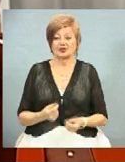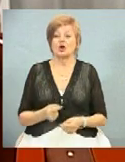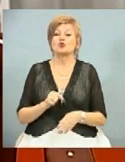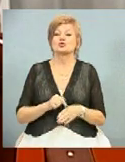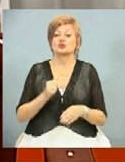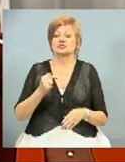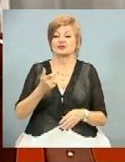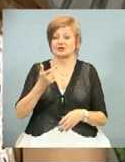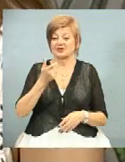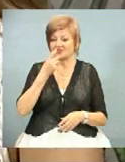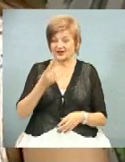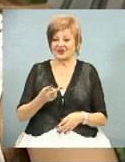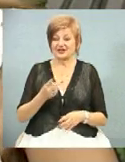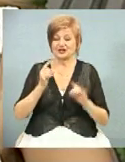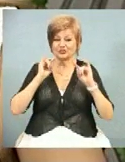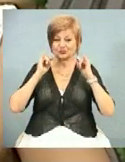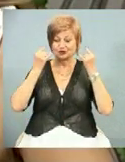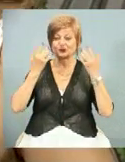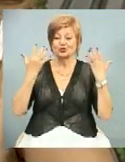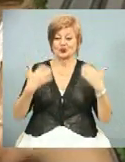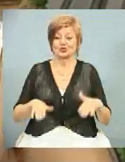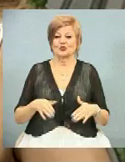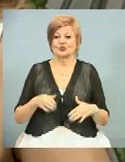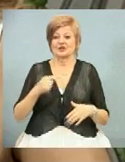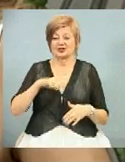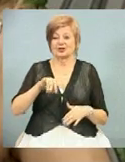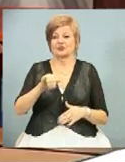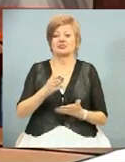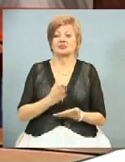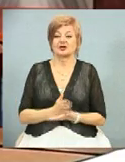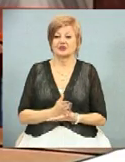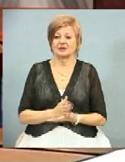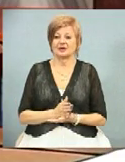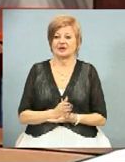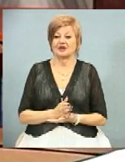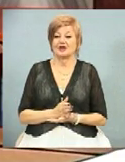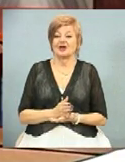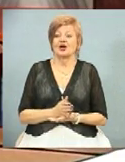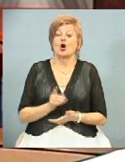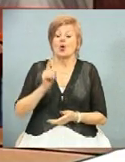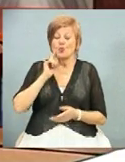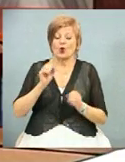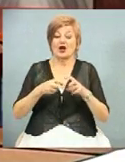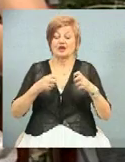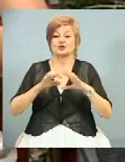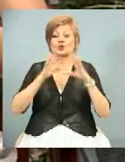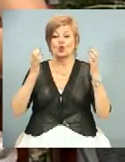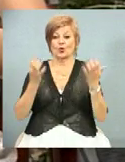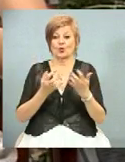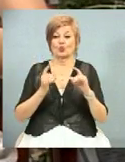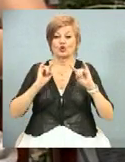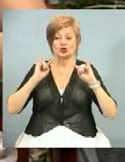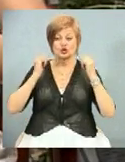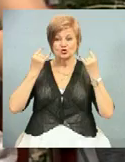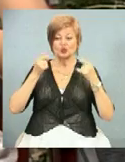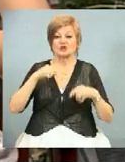почуття? Бачу, щічки рожеві, значить, уже настрій в тебе є. Поки надували кульку, дійсно, не тільки щічки порозовішали,